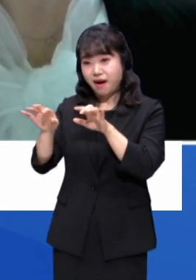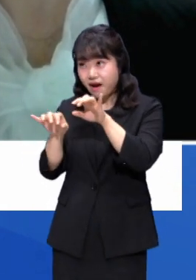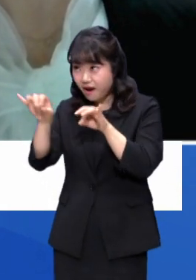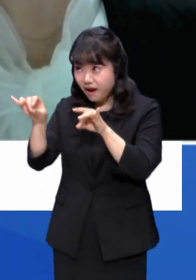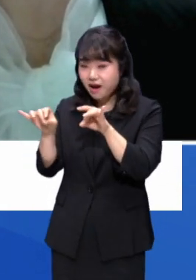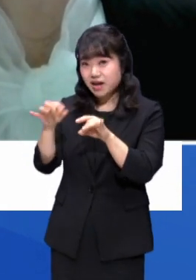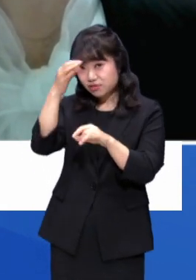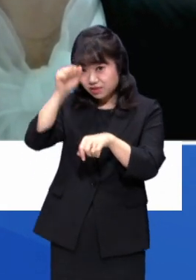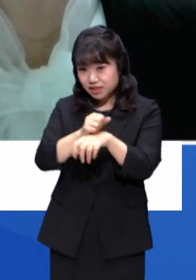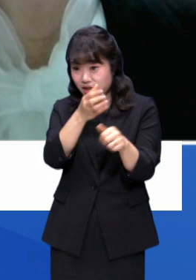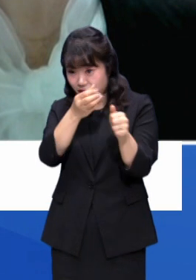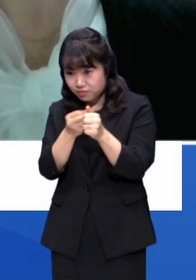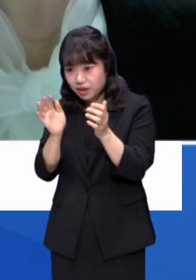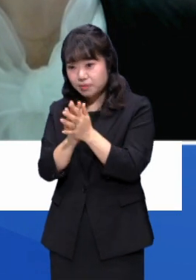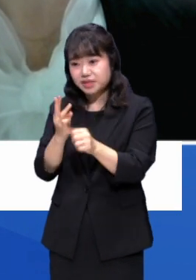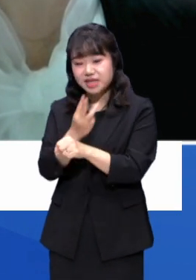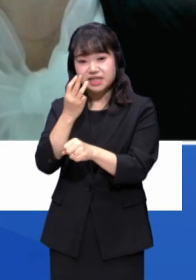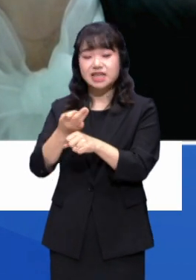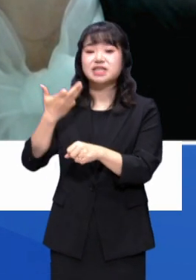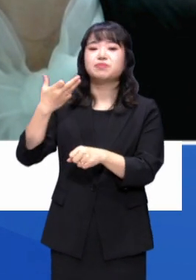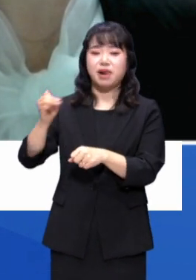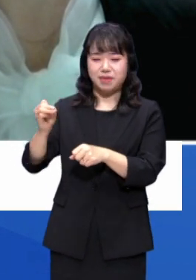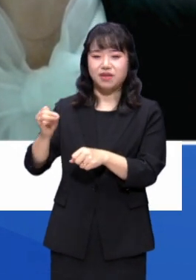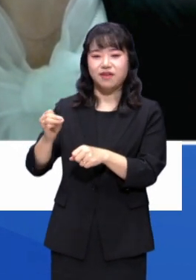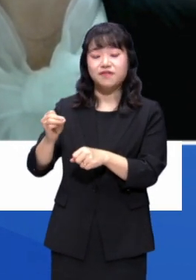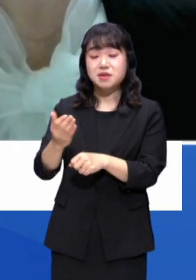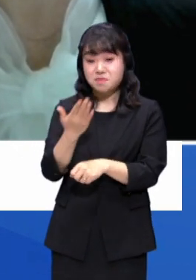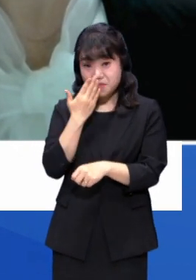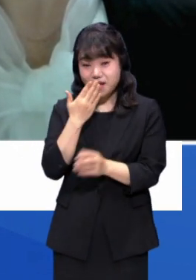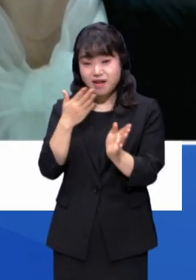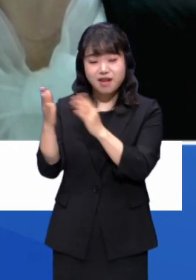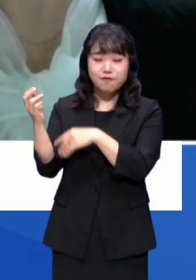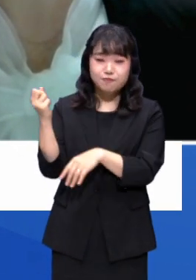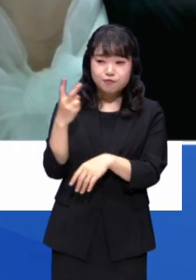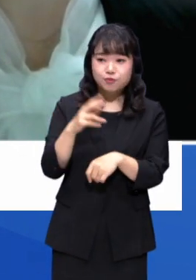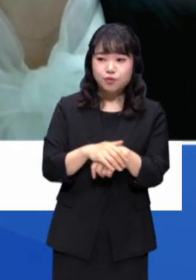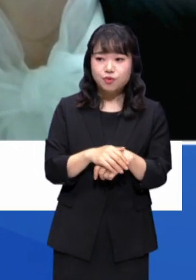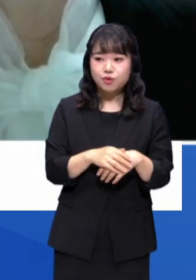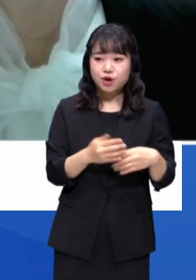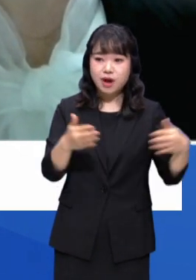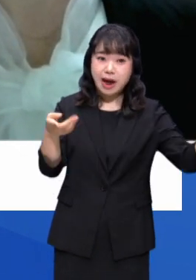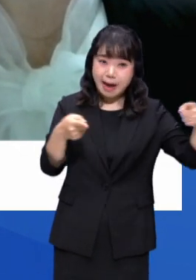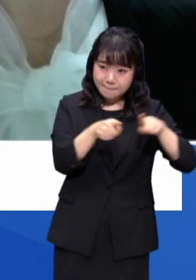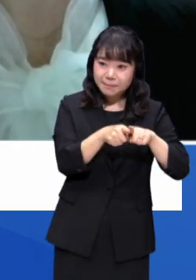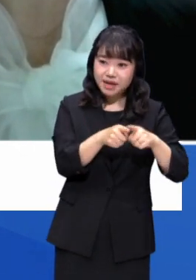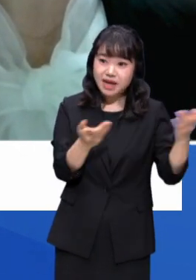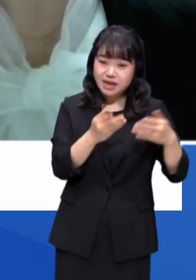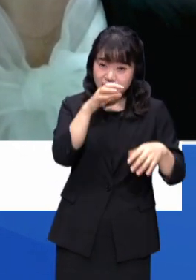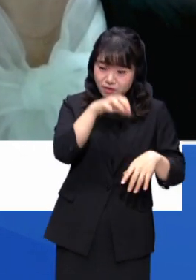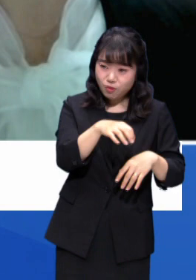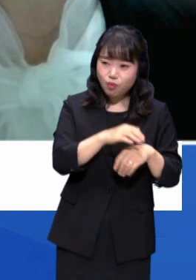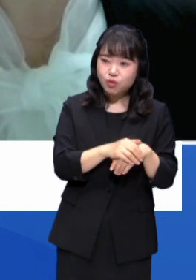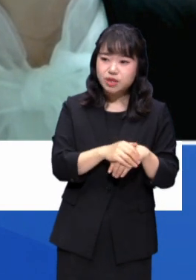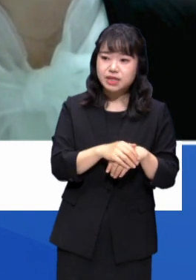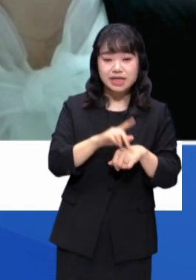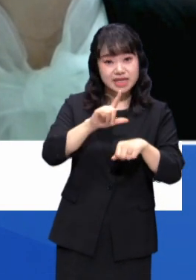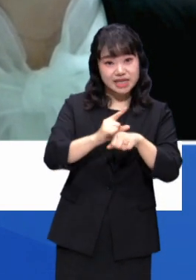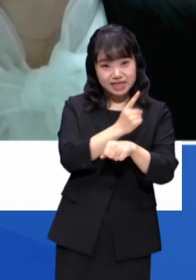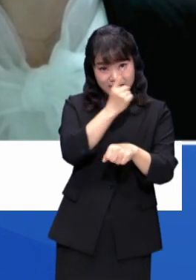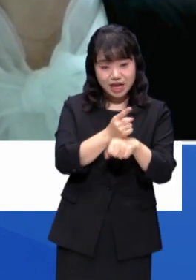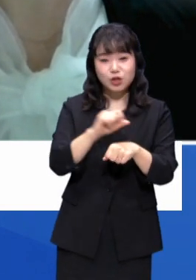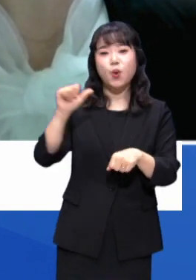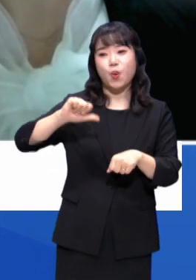엔지니어를 포함해서 3시간에 18만 원이라고 합니다. 그리고 협업 스튜디오 같은 경우는 시간당 5천